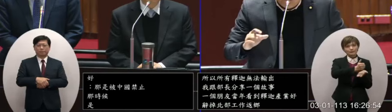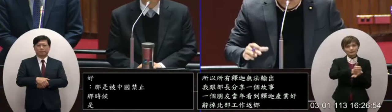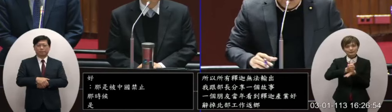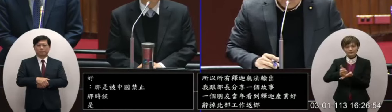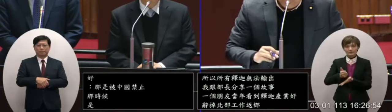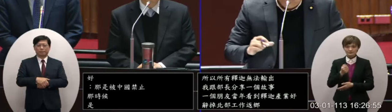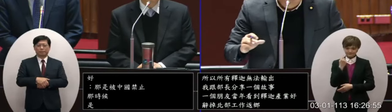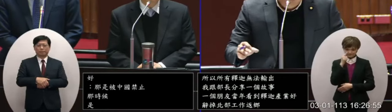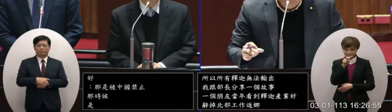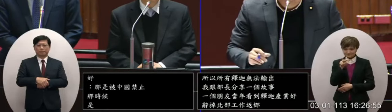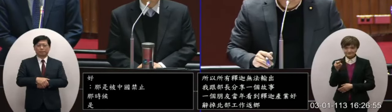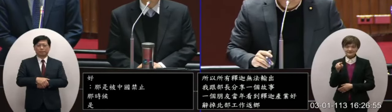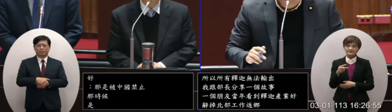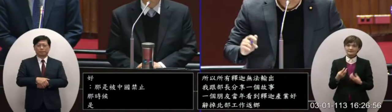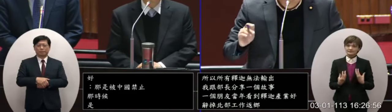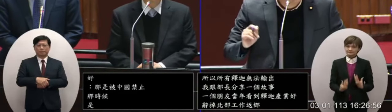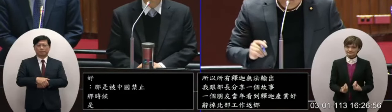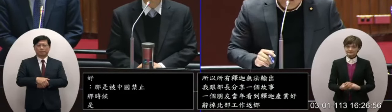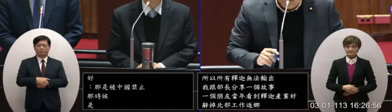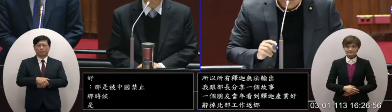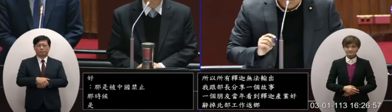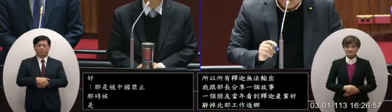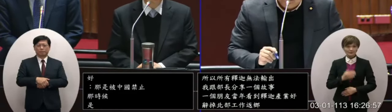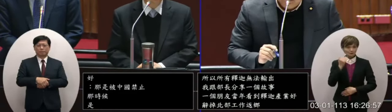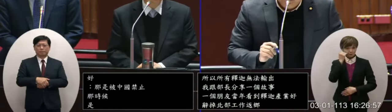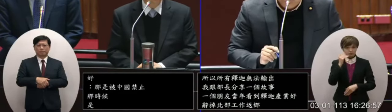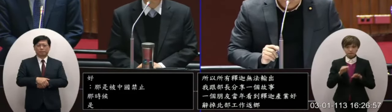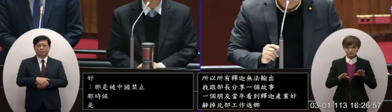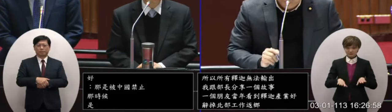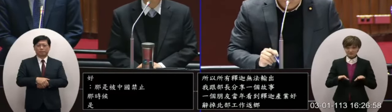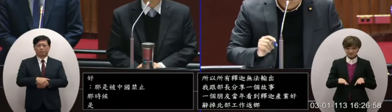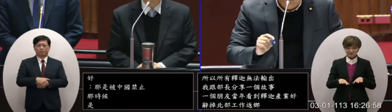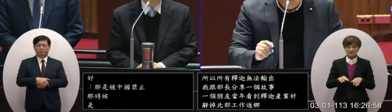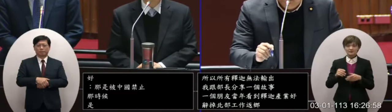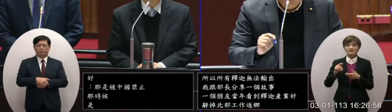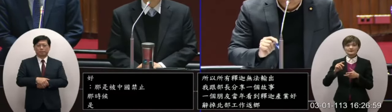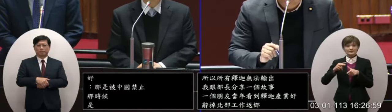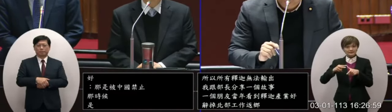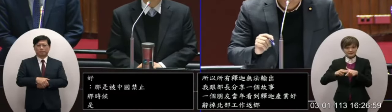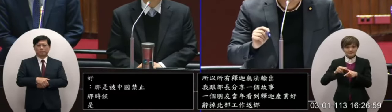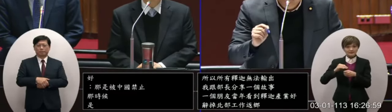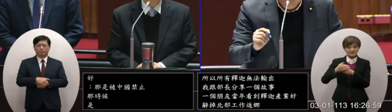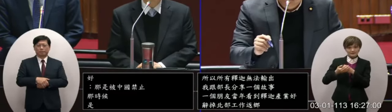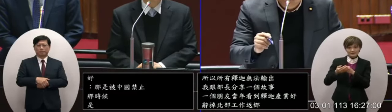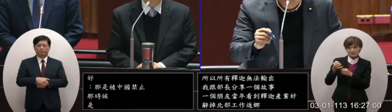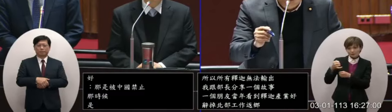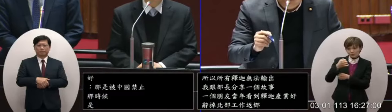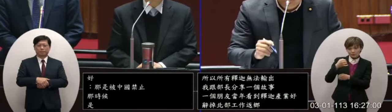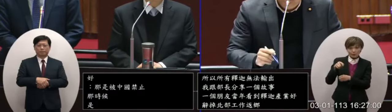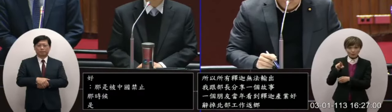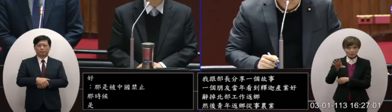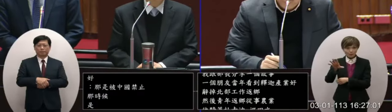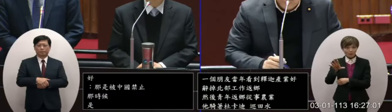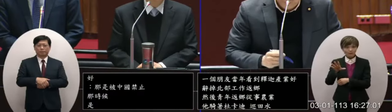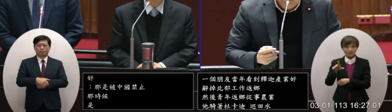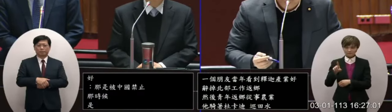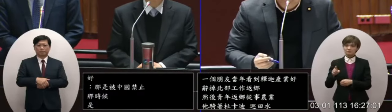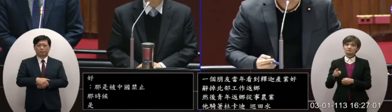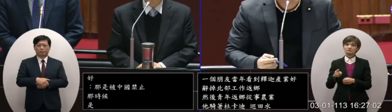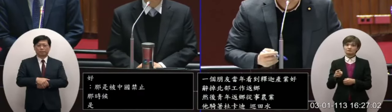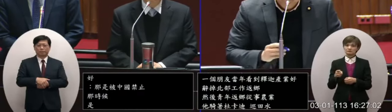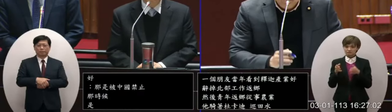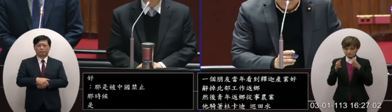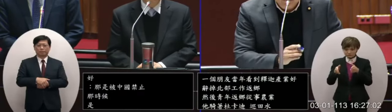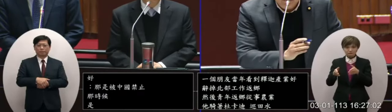是，我们还是要回到事情的本质。如果有今天是假借壳虫的问题，我们就来解决它。我相信部长也同意这件事，这个事